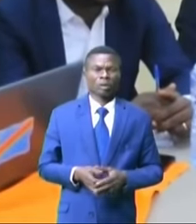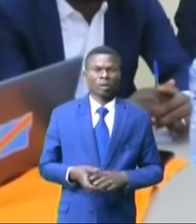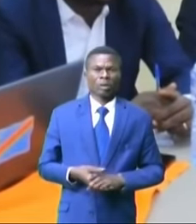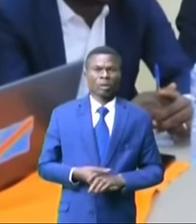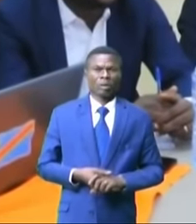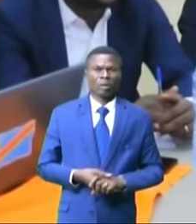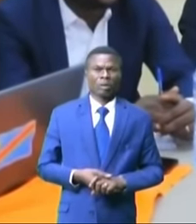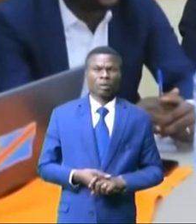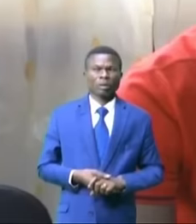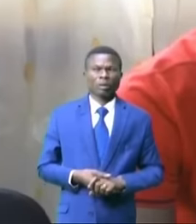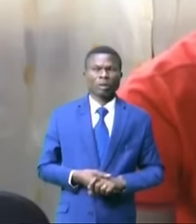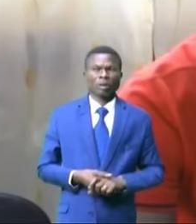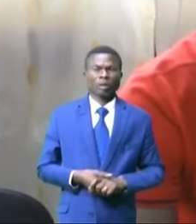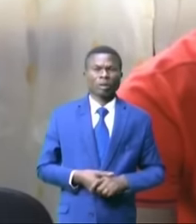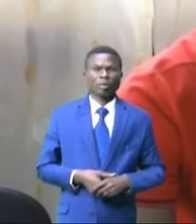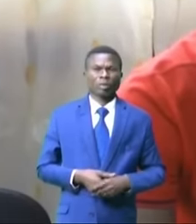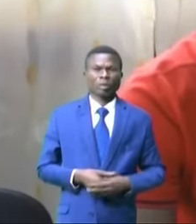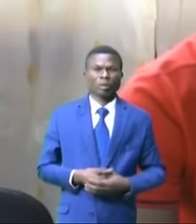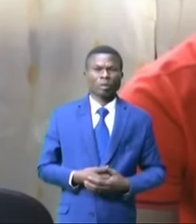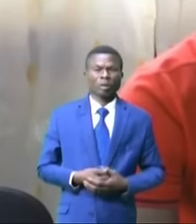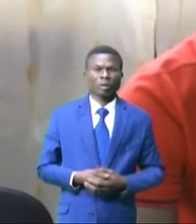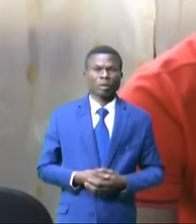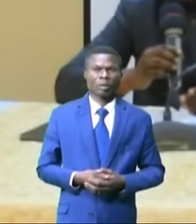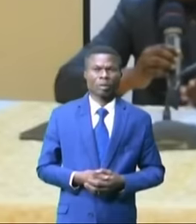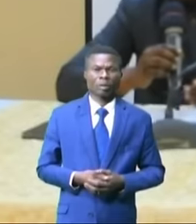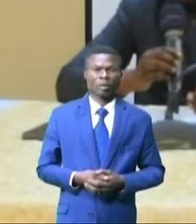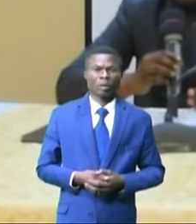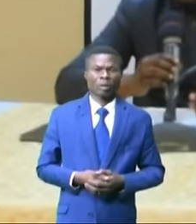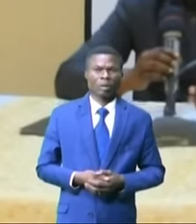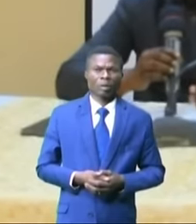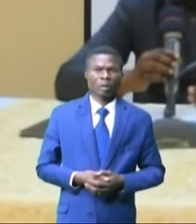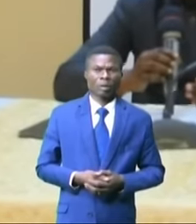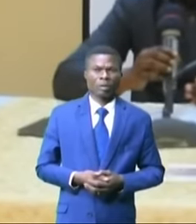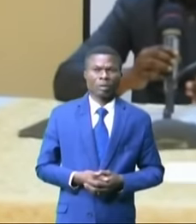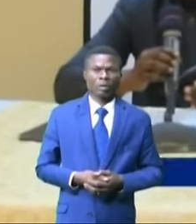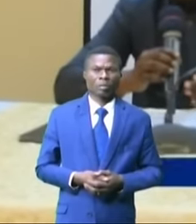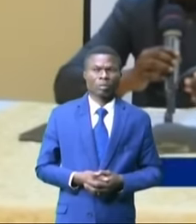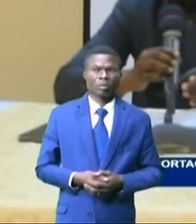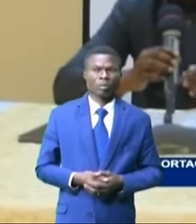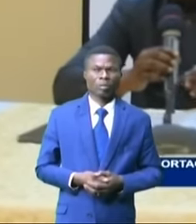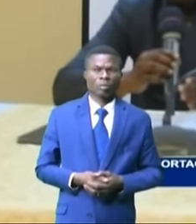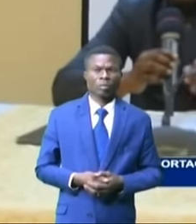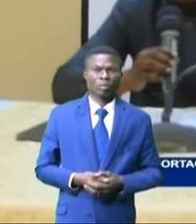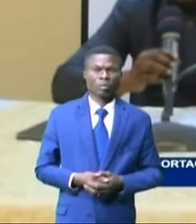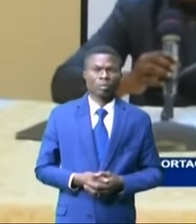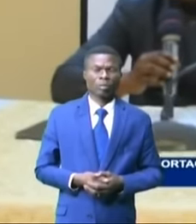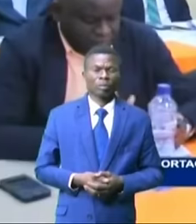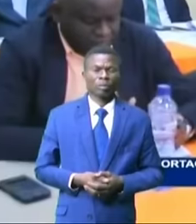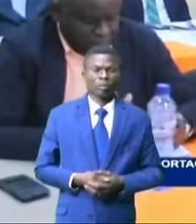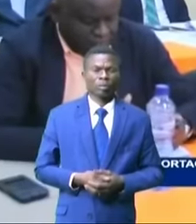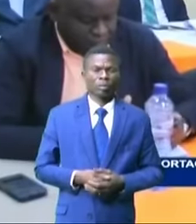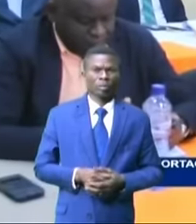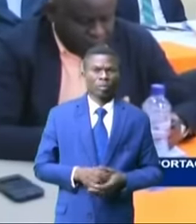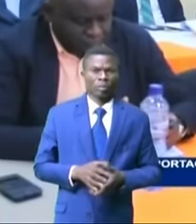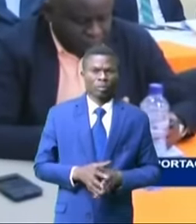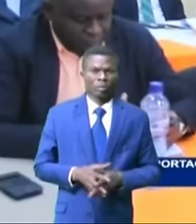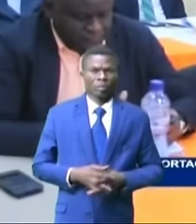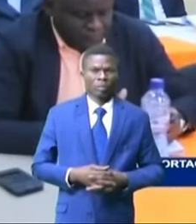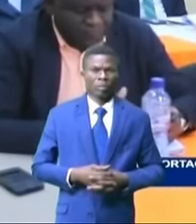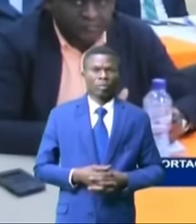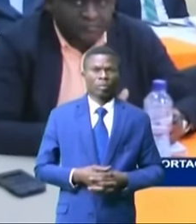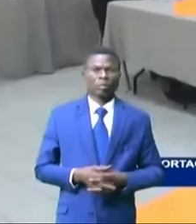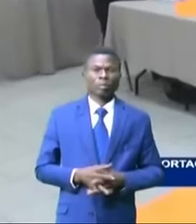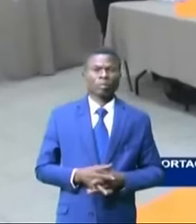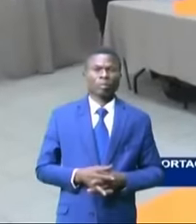et réglementaires visant à éradiquer à l'horizon 2030, toute forme d'esclavage moderne, des travails forcés, de traite de la